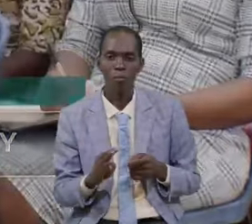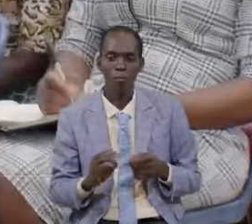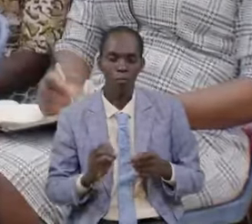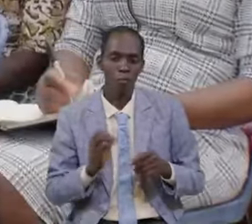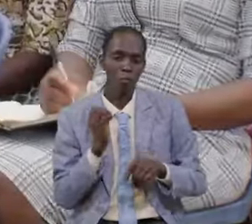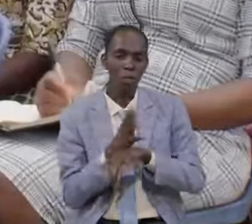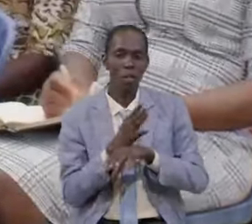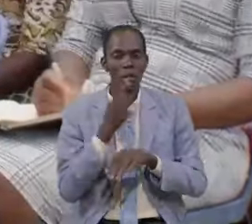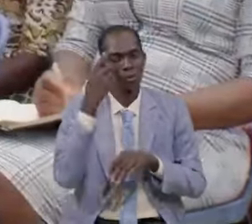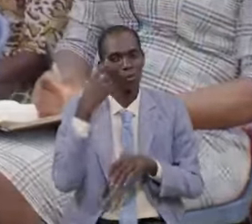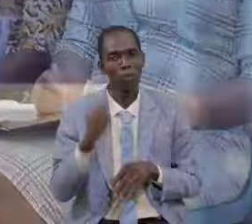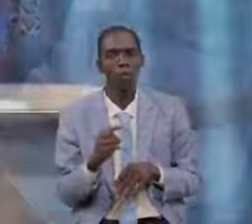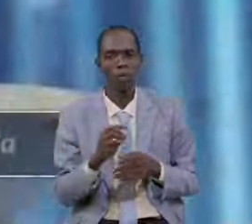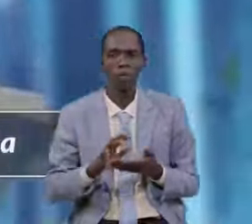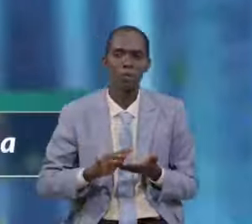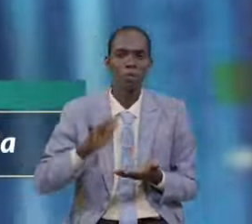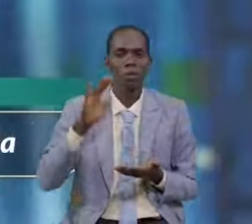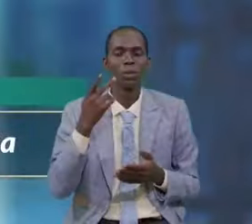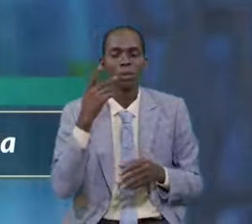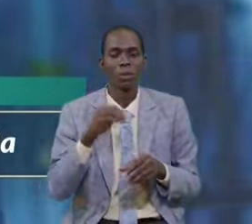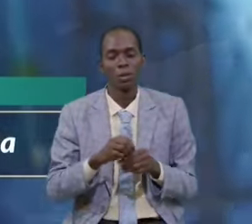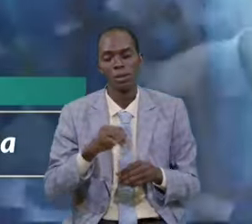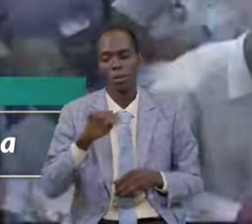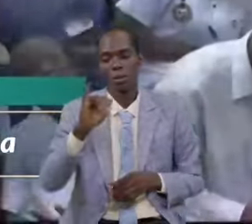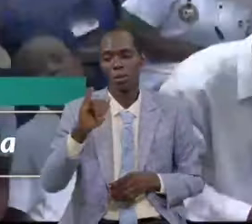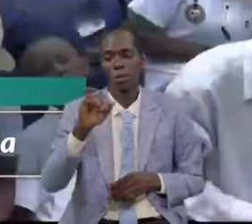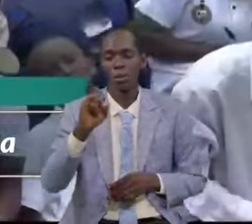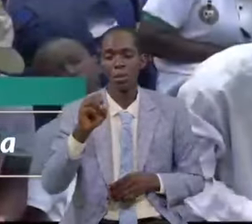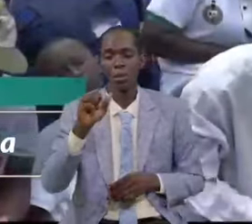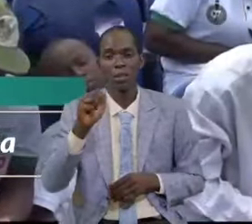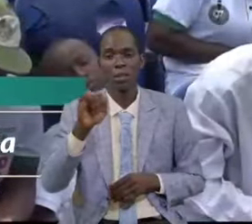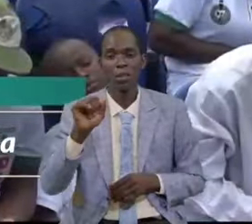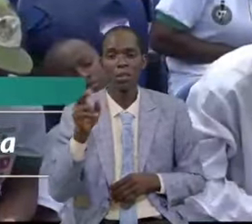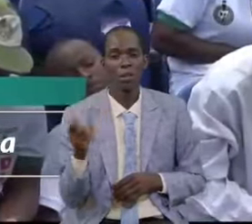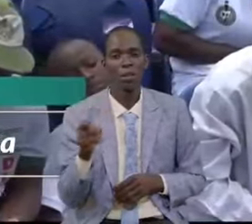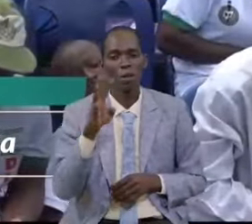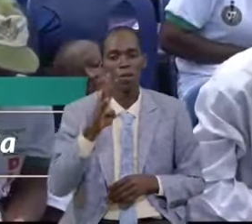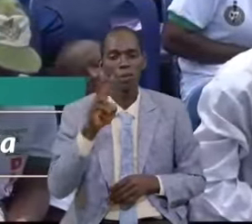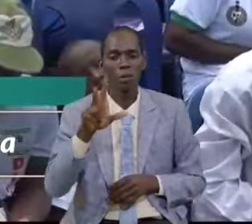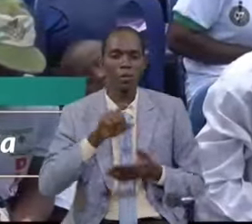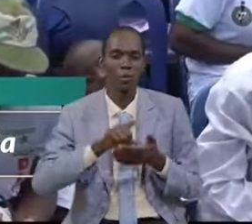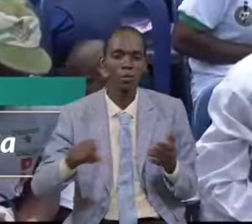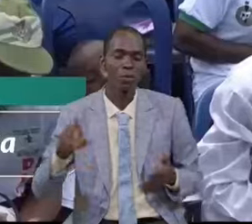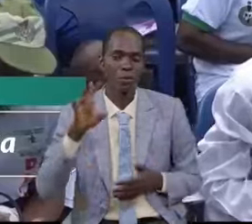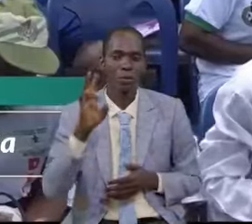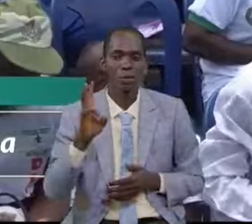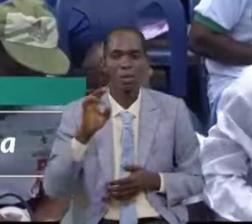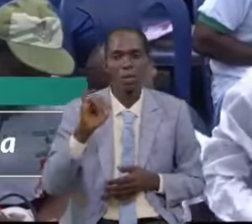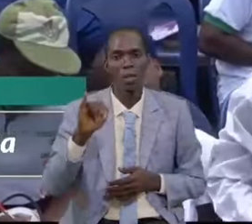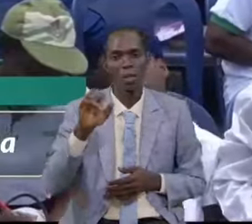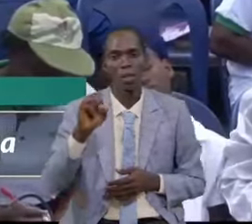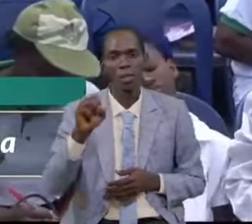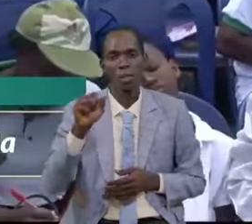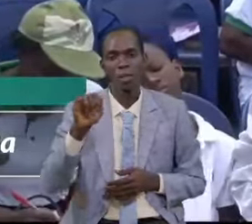Ésaïe au chapitre 43, verset 7. Ésaïe chapitre 43, verset